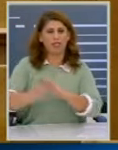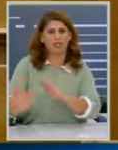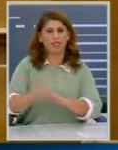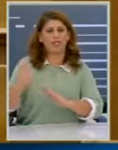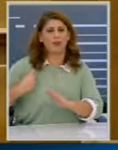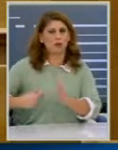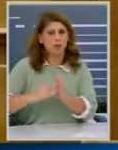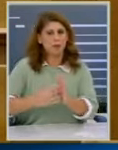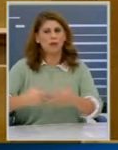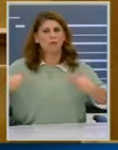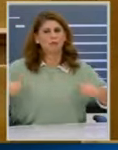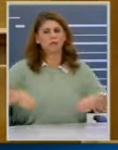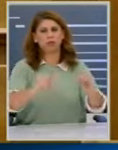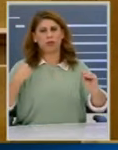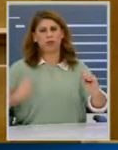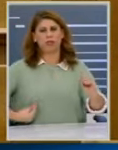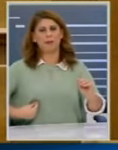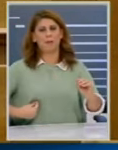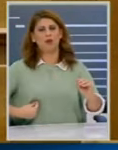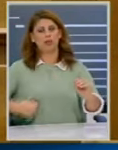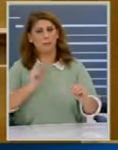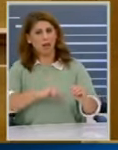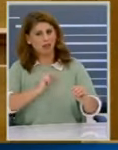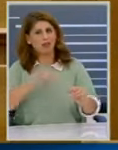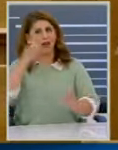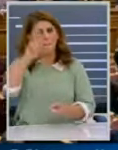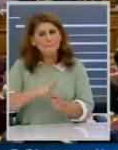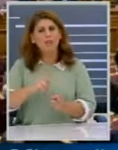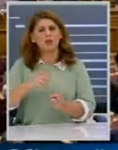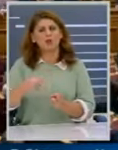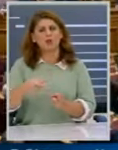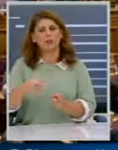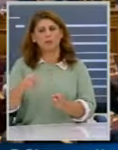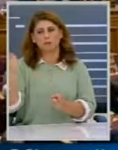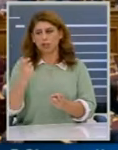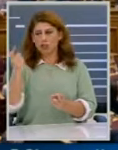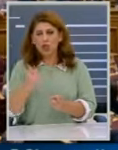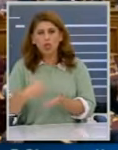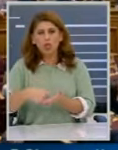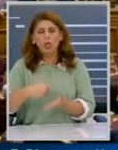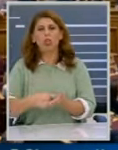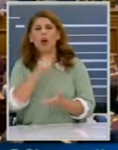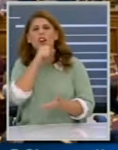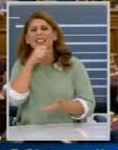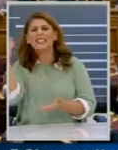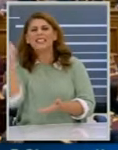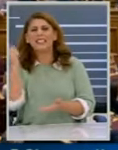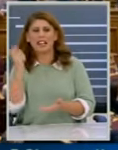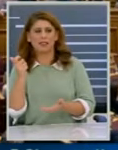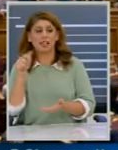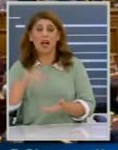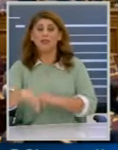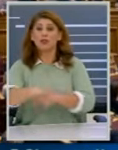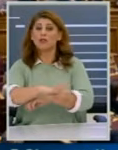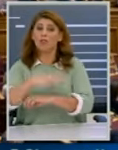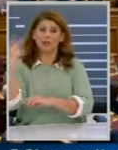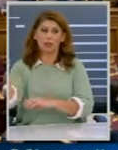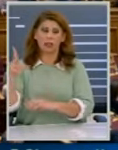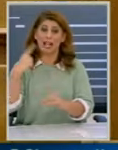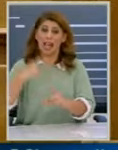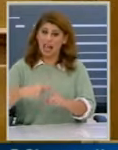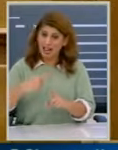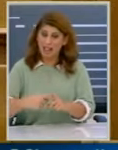δημόσιας περιουσίας και μειώσεις μισθών και συντάξεων. Αυτό είναι το σχέδιό σας, κύριε Μητσοτάκη. Να κάνετε την Ελλάδα